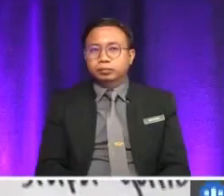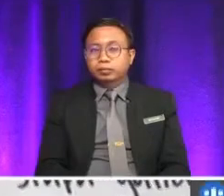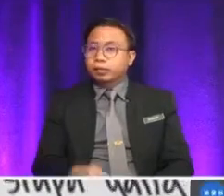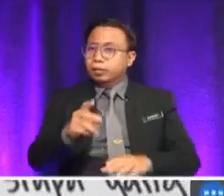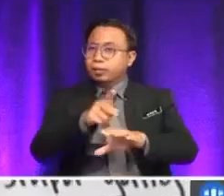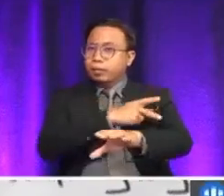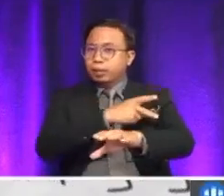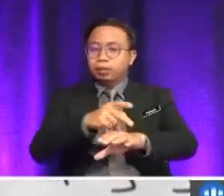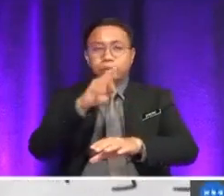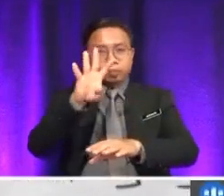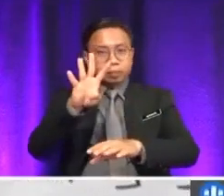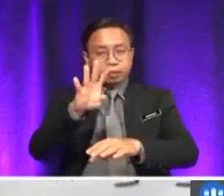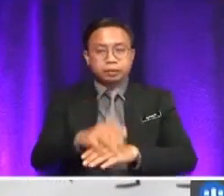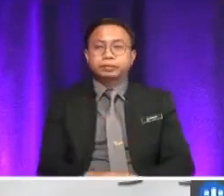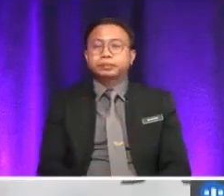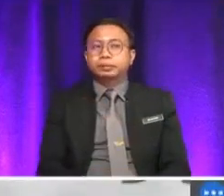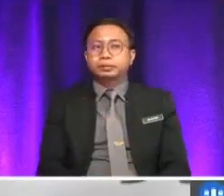Pantun 4 angkat. Okey.